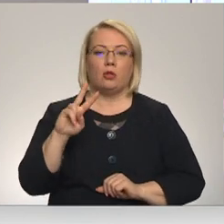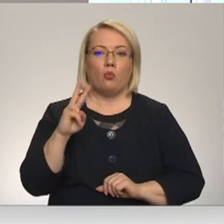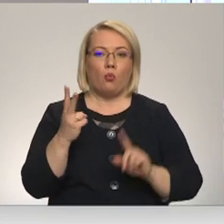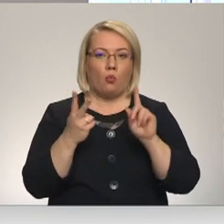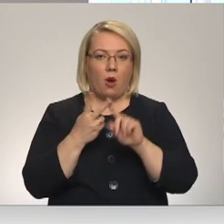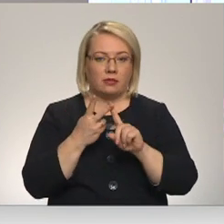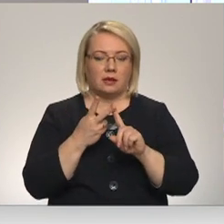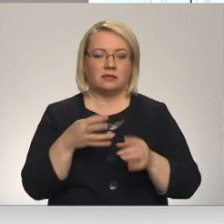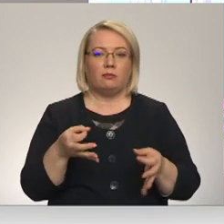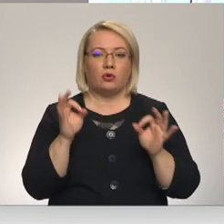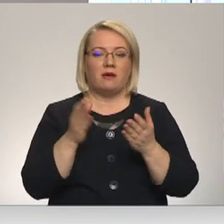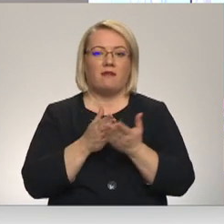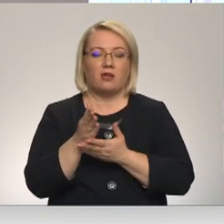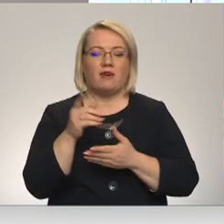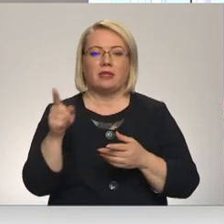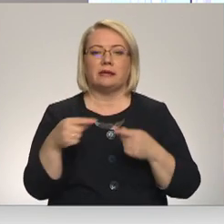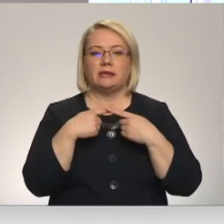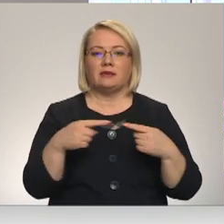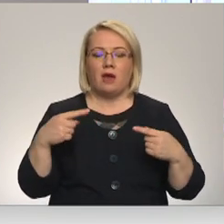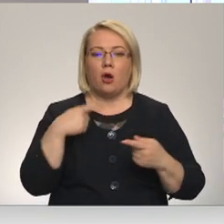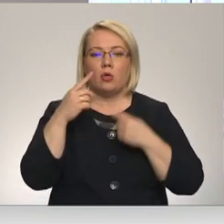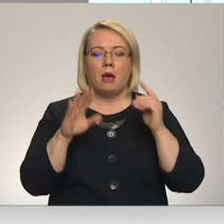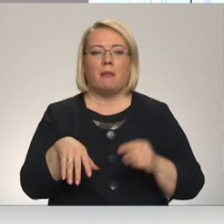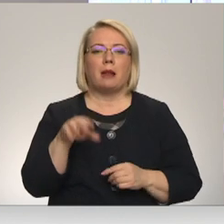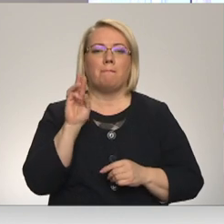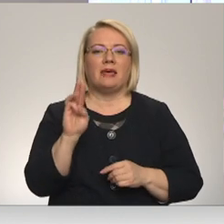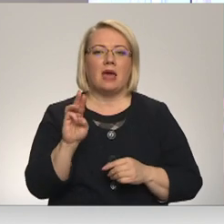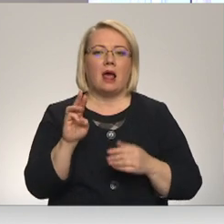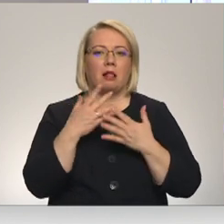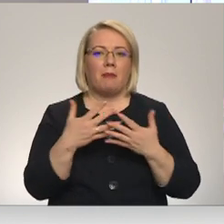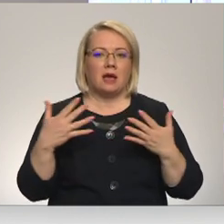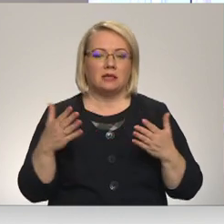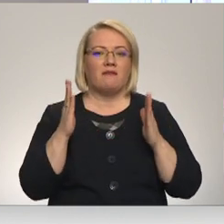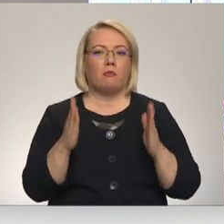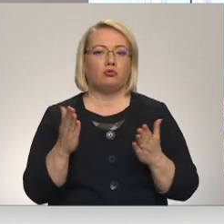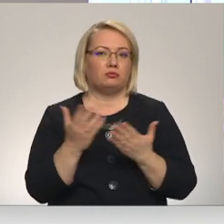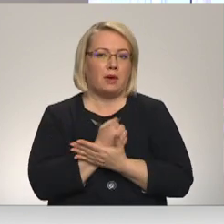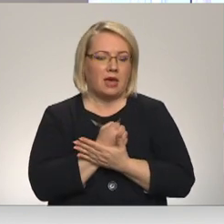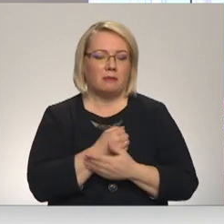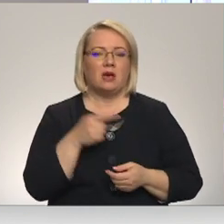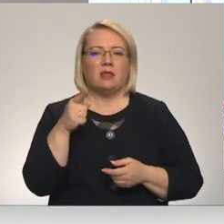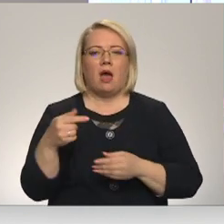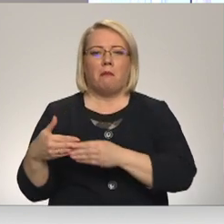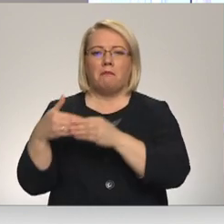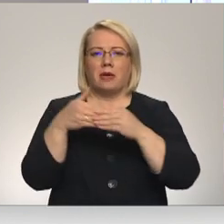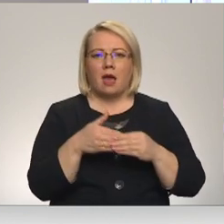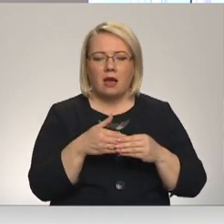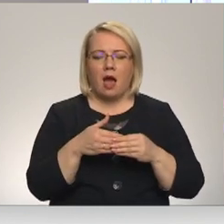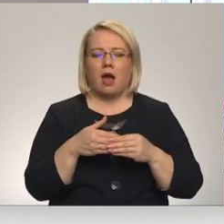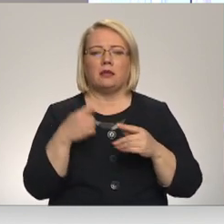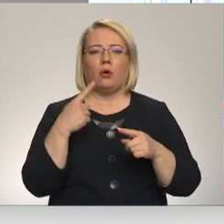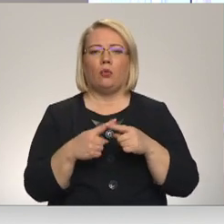vispār šīs izejvielas, ja mēs konkrēti runājam par minerālmēsliem, vai viņas būs pieejamas, jo, protams, šīs piegādes un šīs attiecības